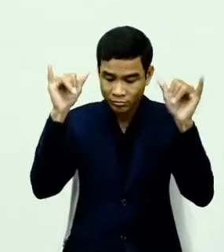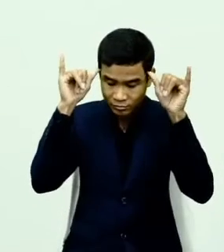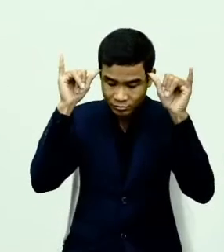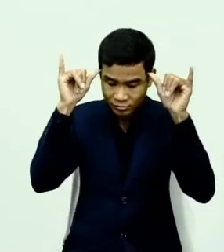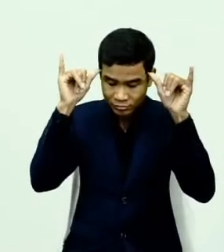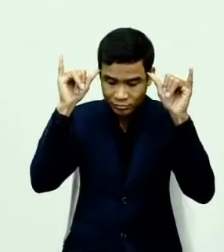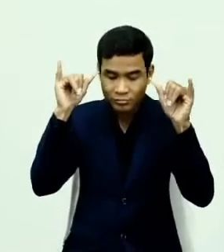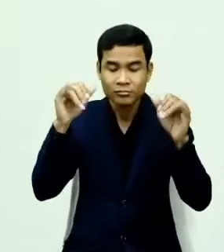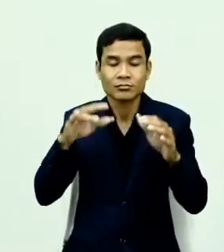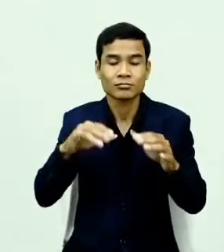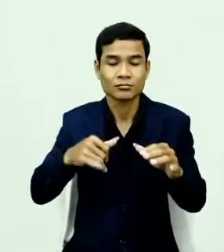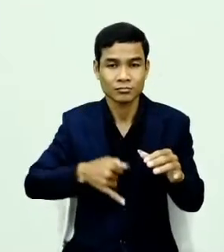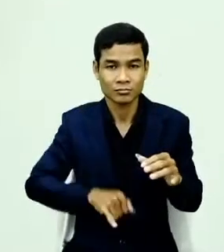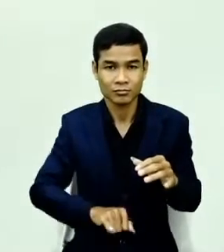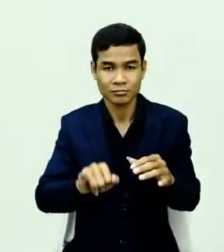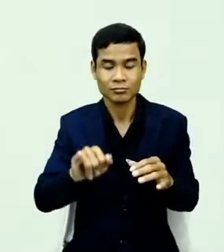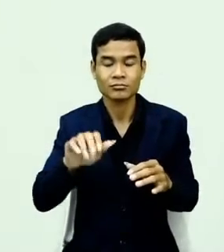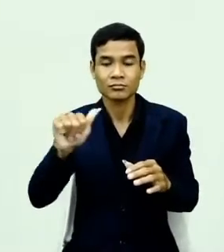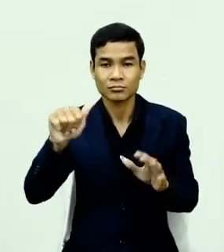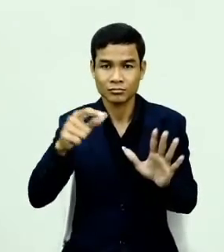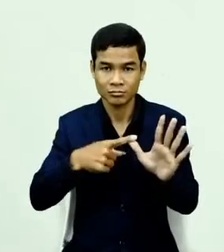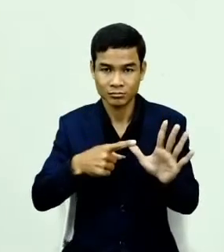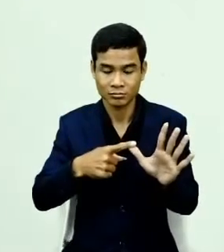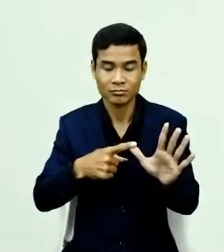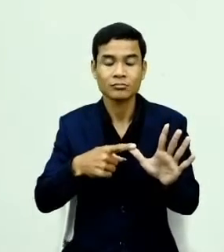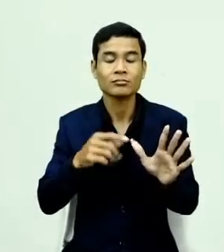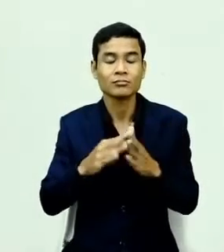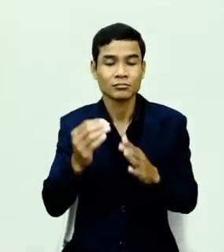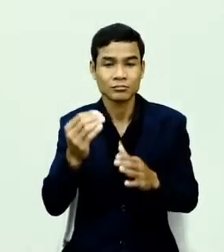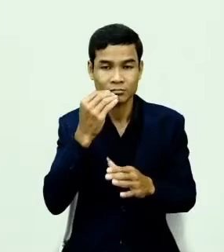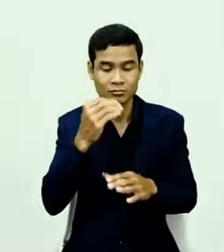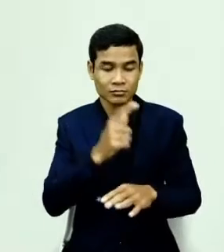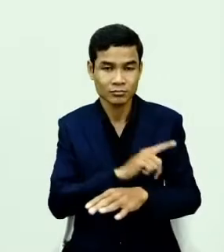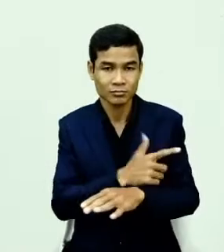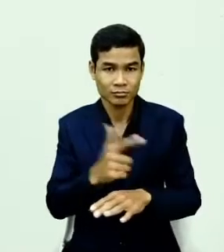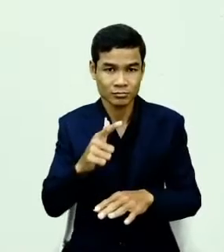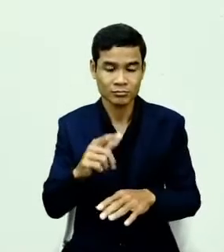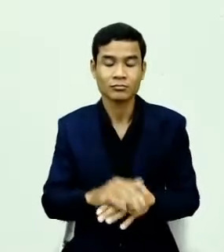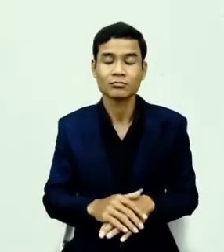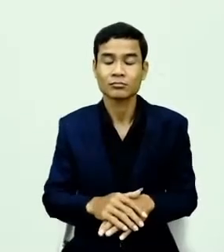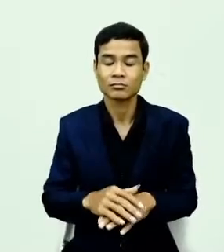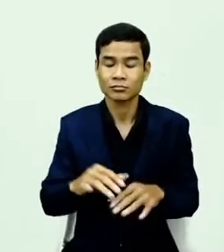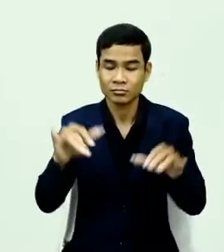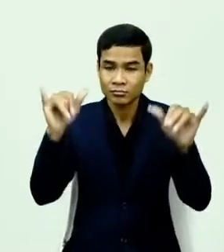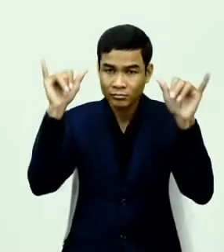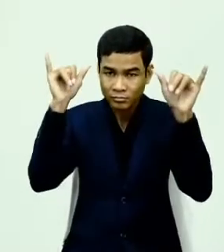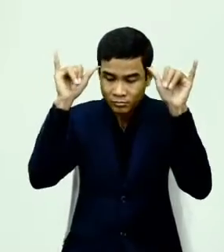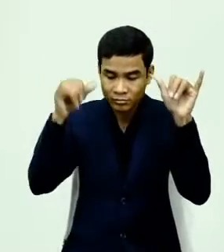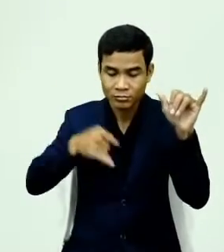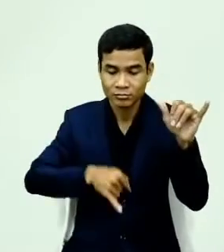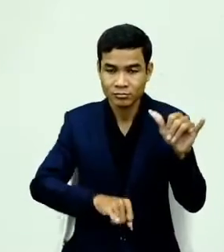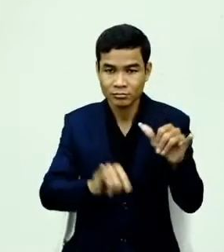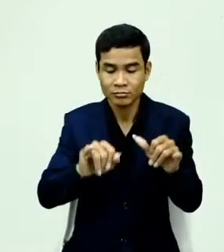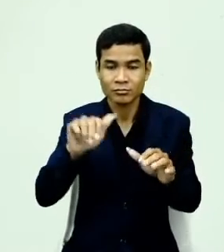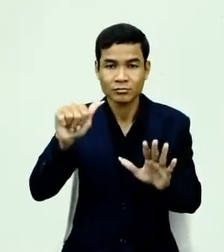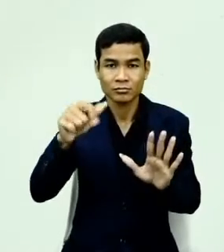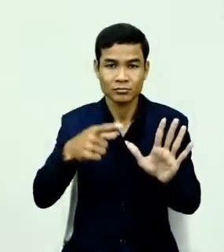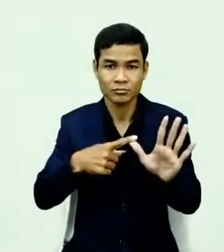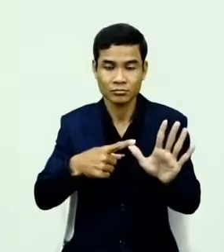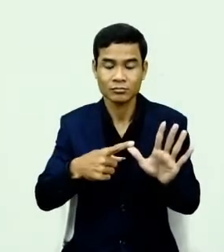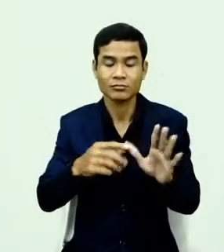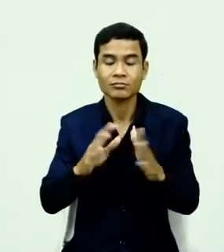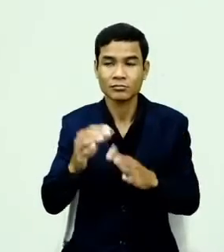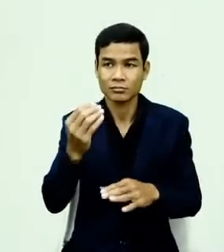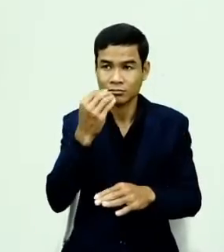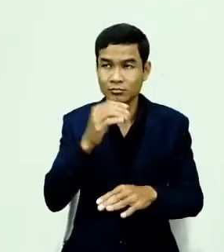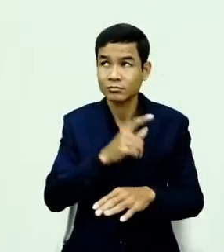ញាឆៃជីតោះចូលរួមអានជាមួយអ្នកគ្រូកចៅញាឆៃជី